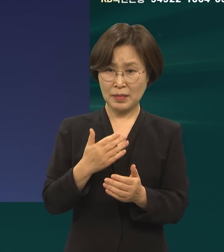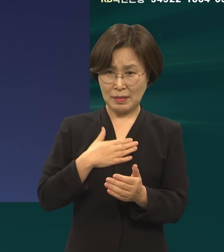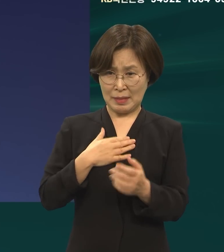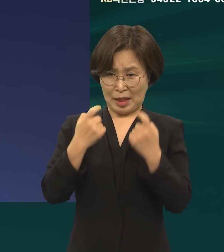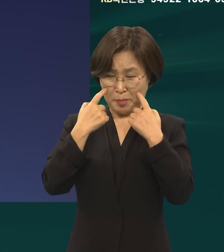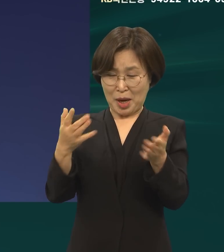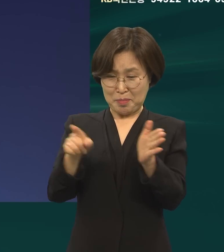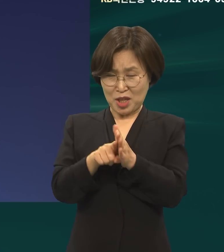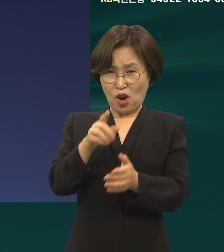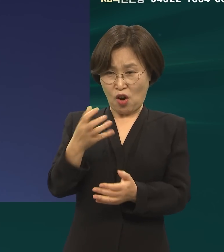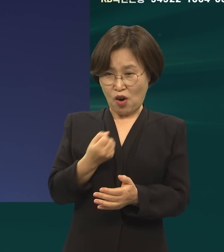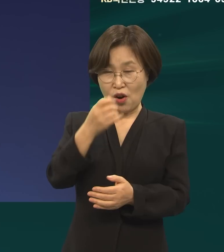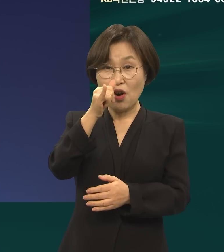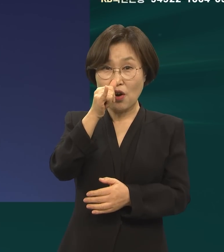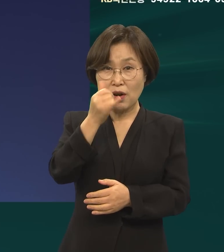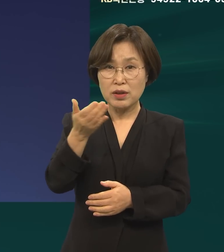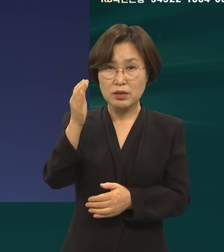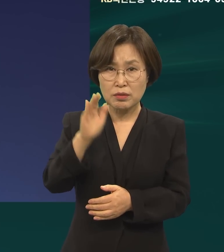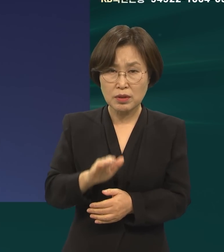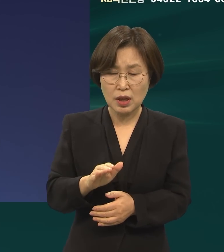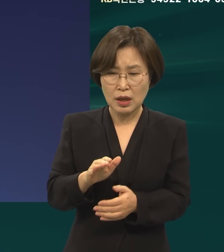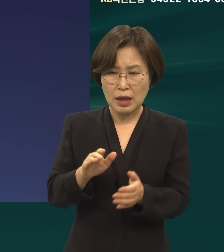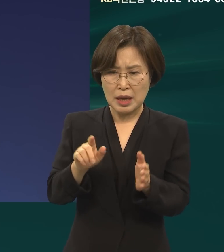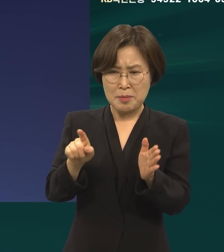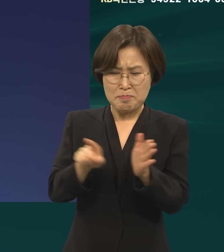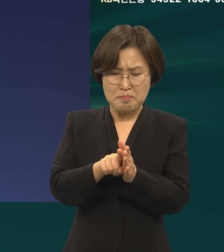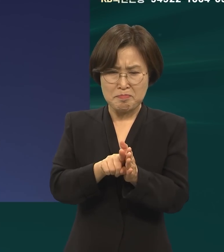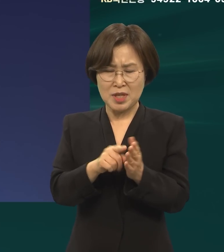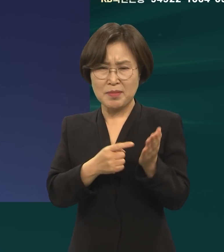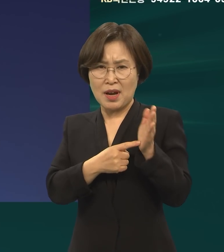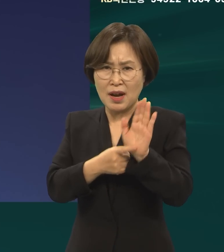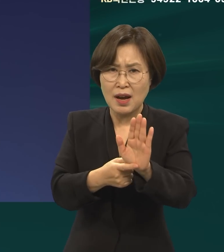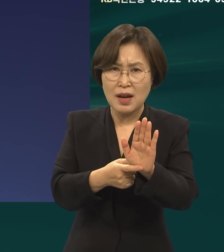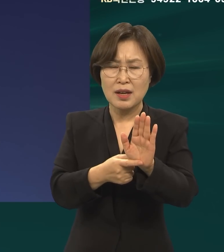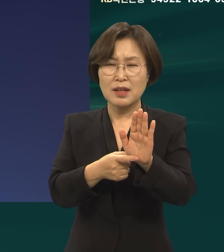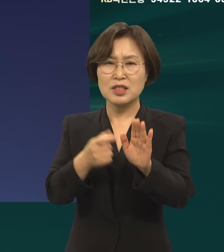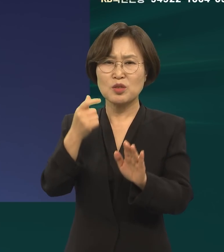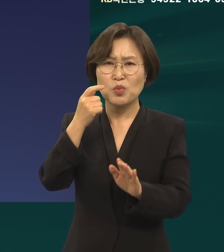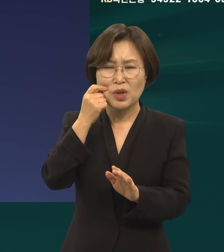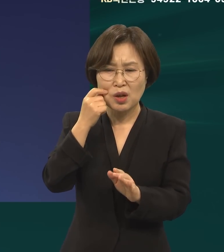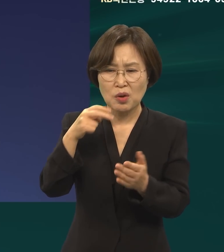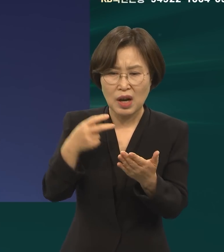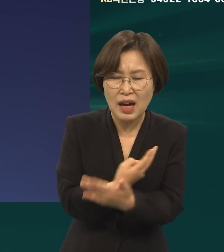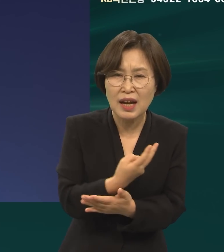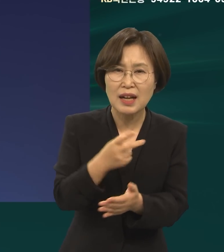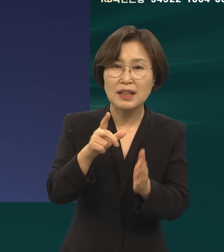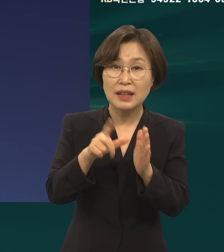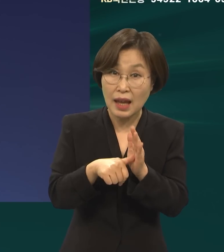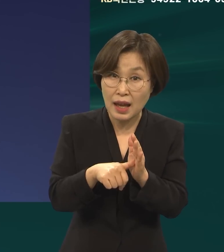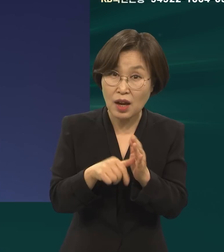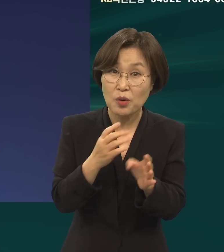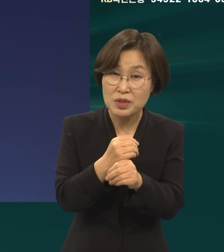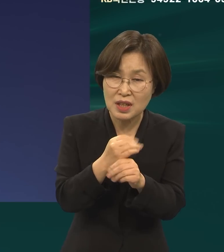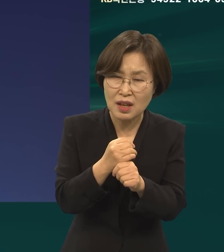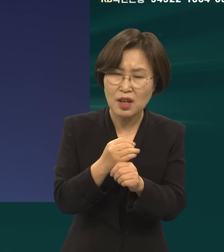있는데 믿음을 발휘하지 못하고 쓰러졌을 때가 있습니까? 없습니까? 그날이